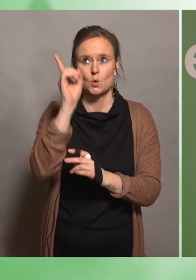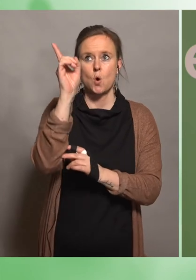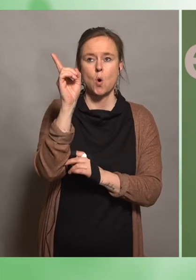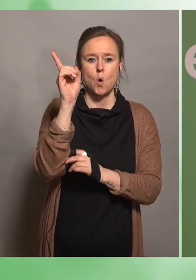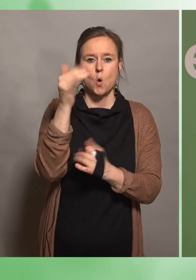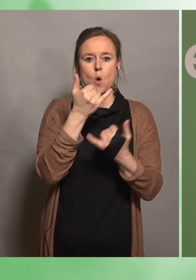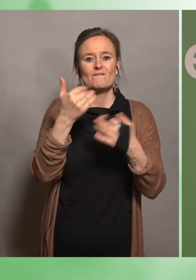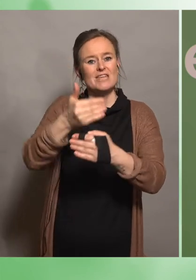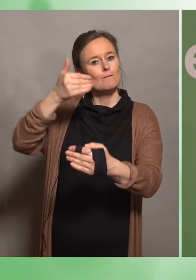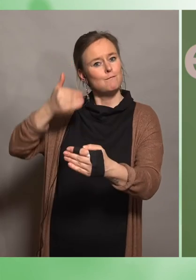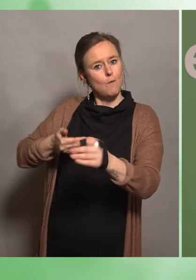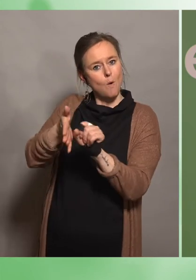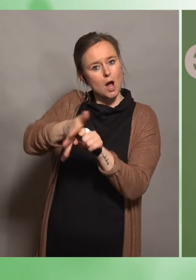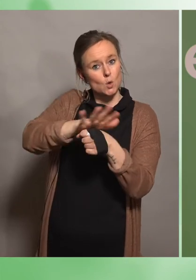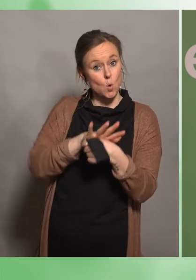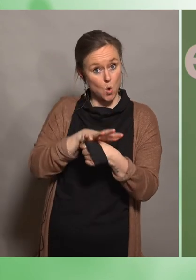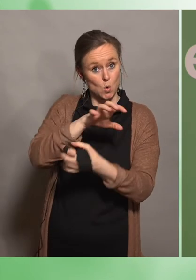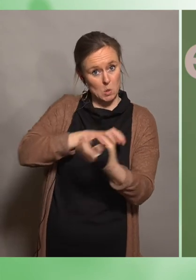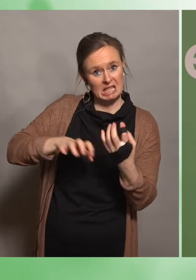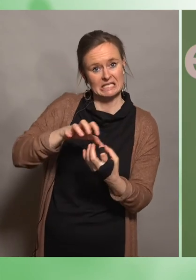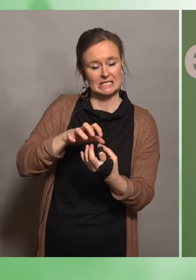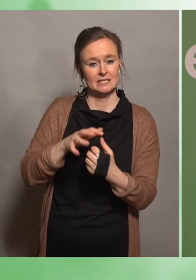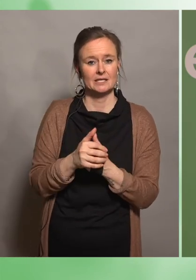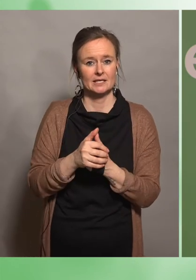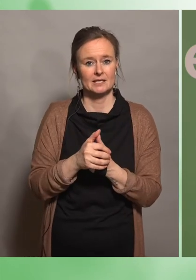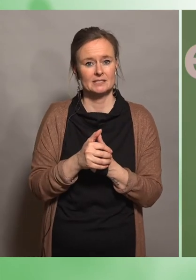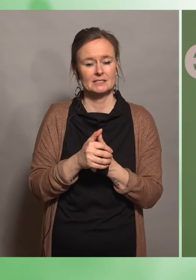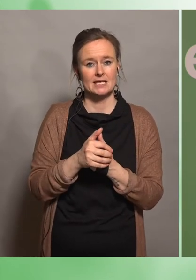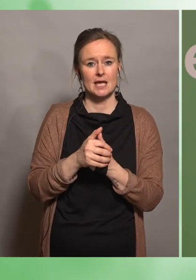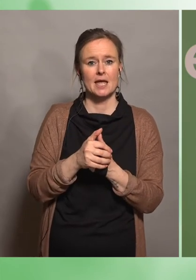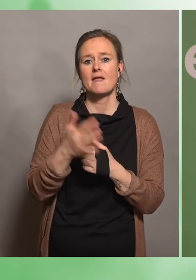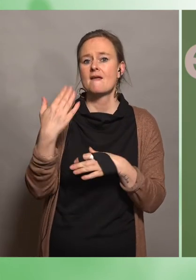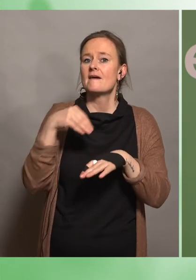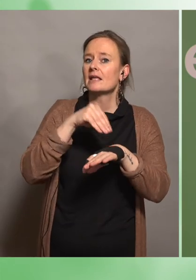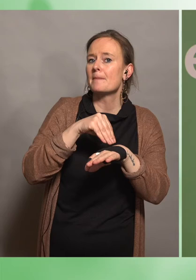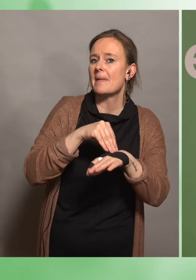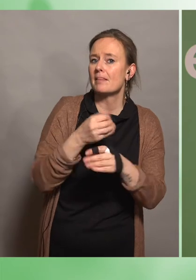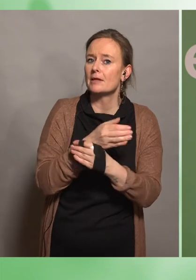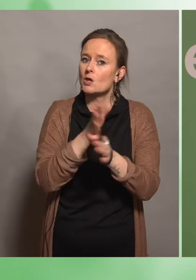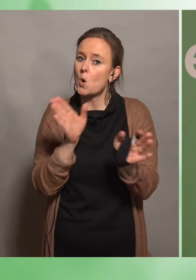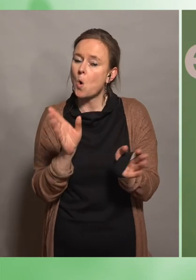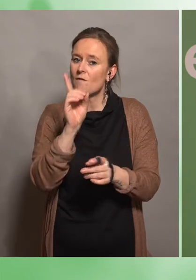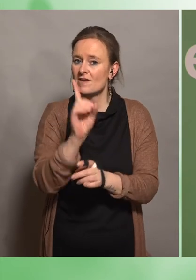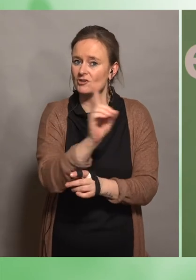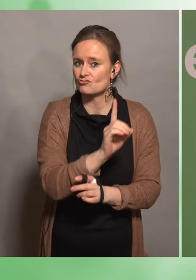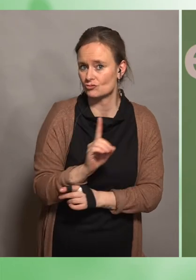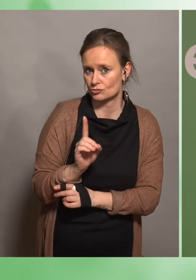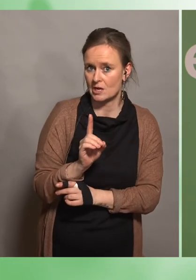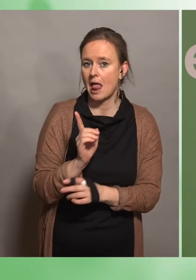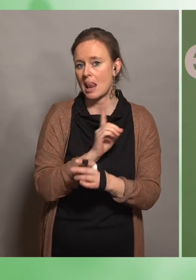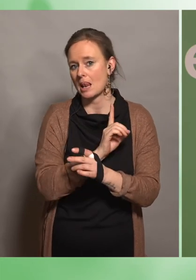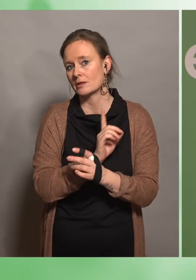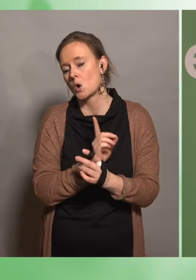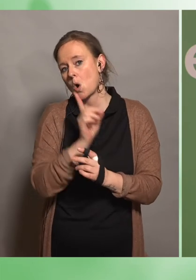vor der Corona-Krise. Wir haben ja überlappende Krisen. Wir haben gemeldete offene Stellen, unbesetzte offene Stellen, die so hoch